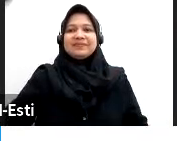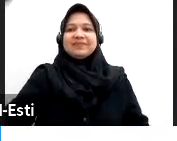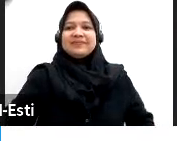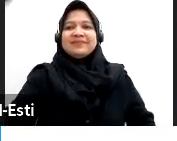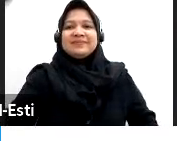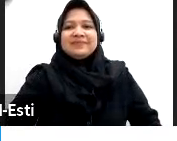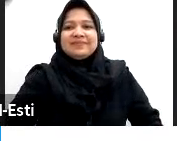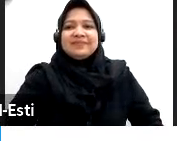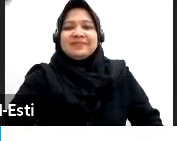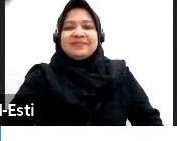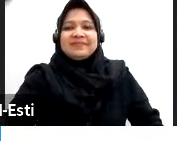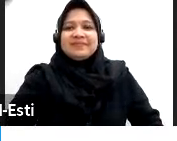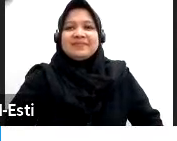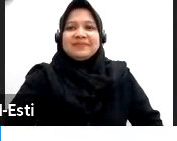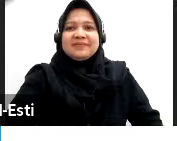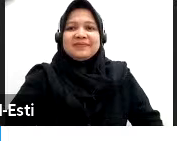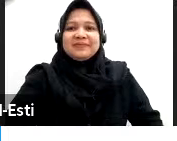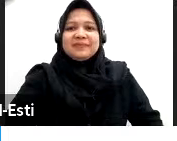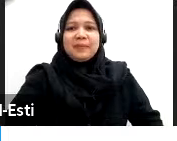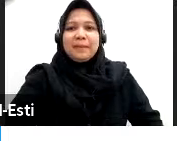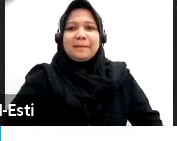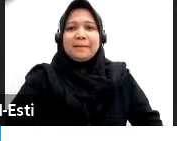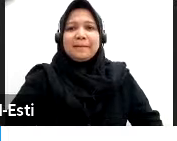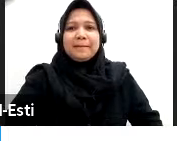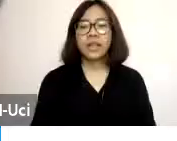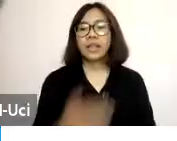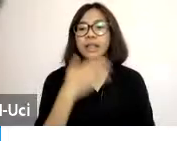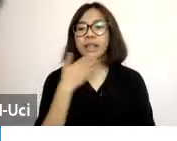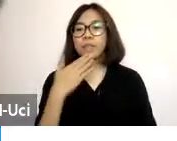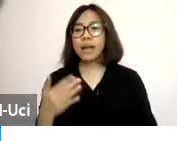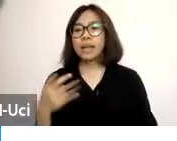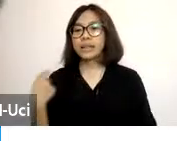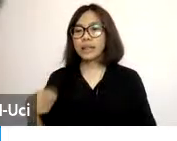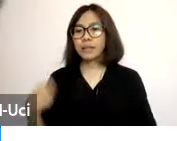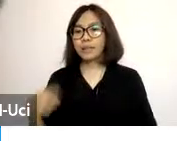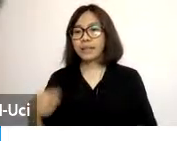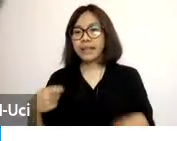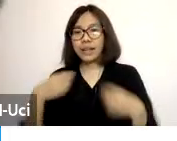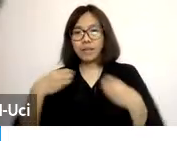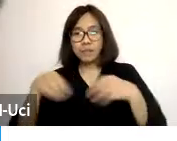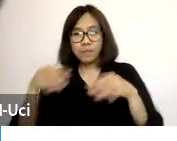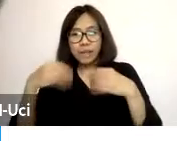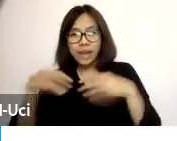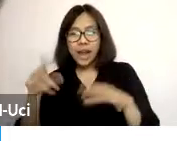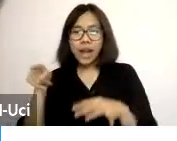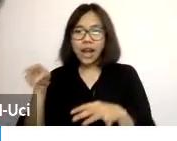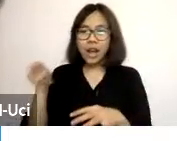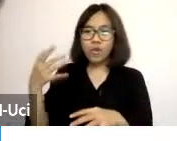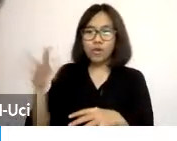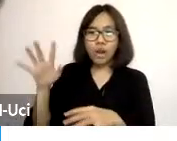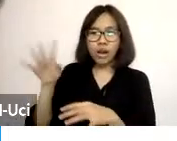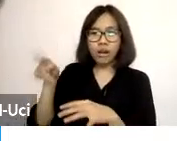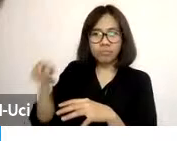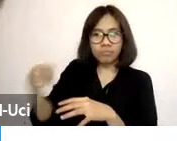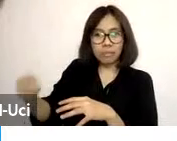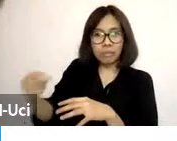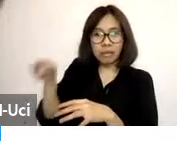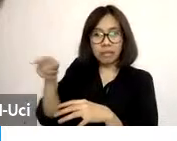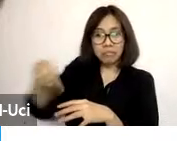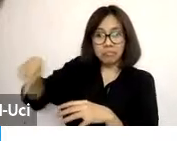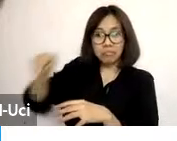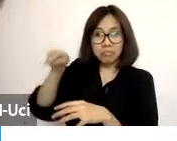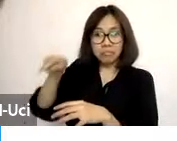kita juga terima kasih kepada Kementerian Perdagangan yang sudah mempunyai menginisiasi sebuah sistem yang apa